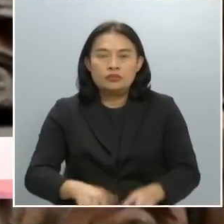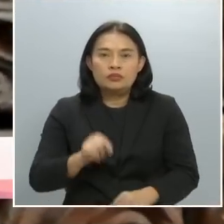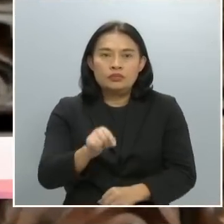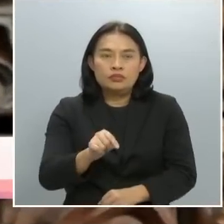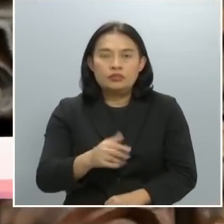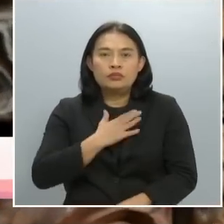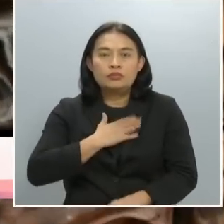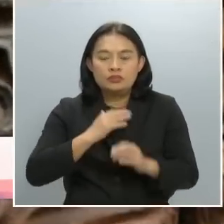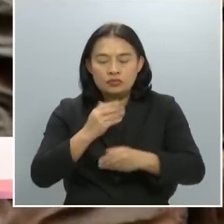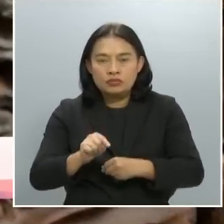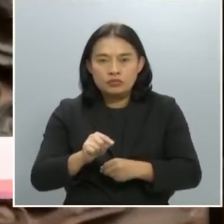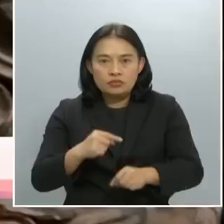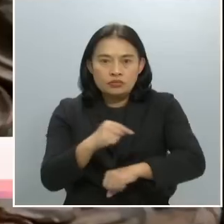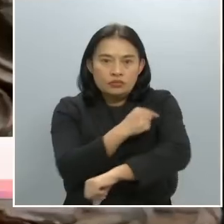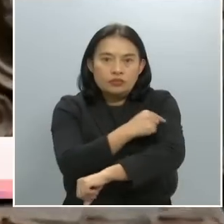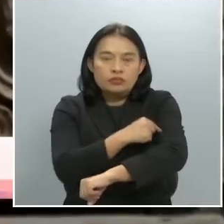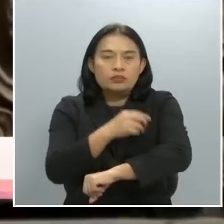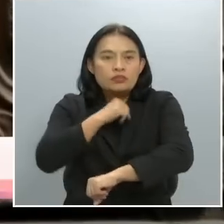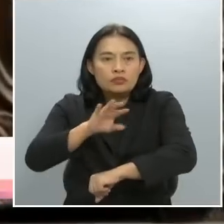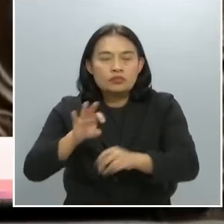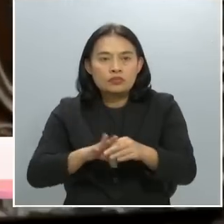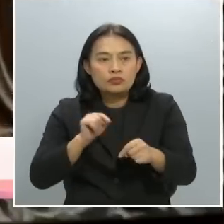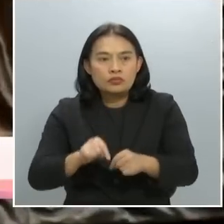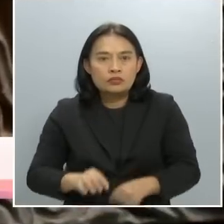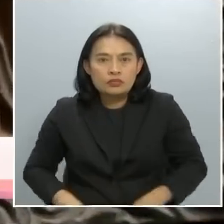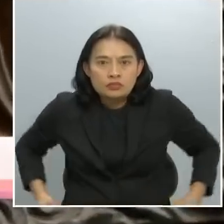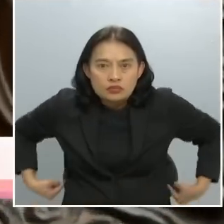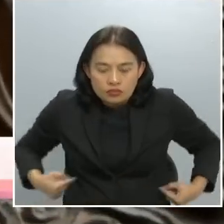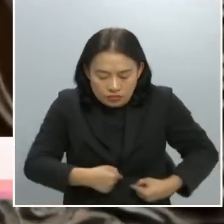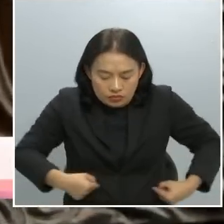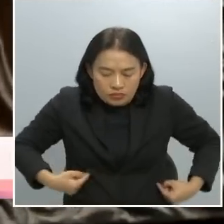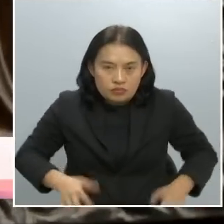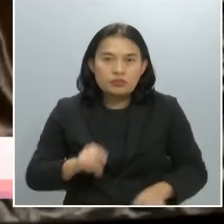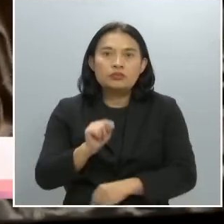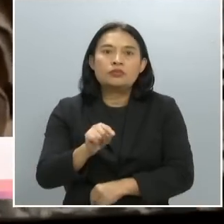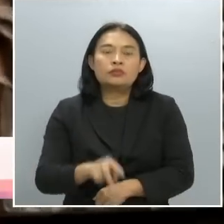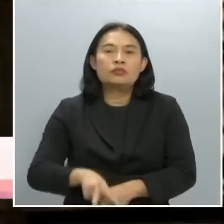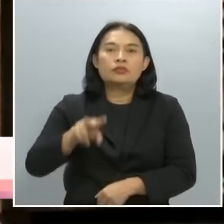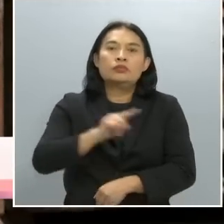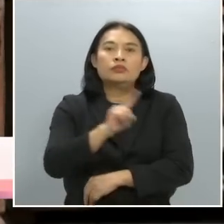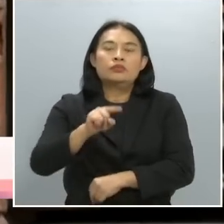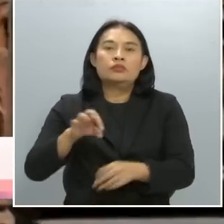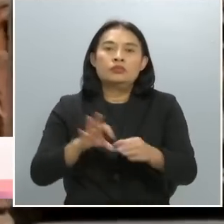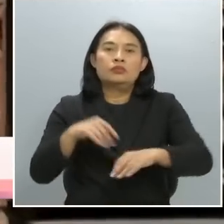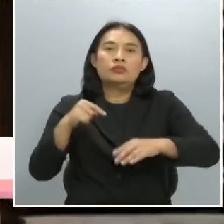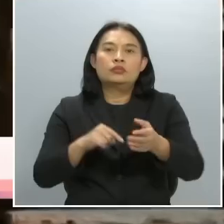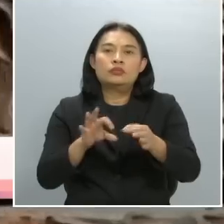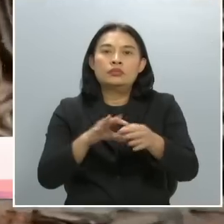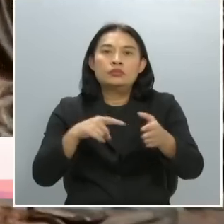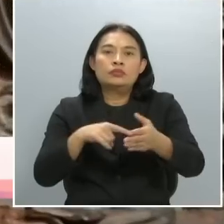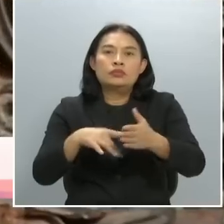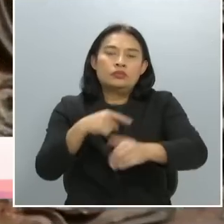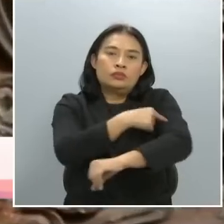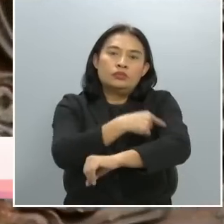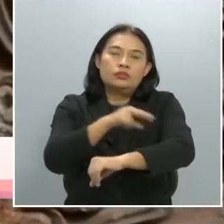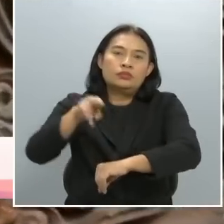ขาพอไว้ใจเขามากขึ้นหนูก็เลยให้เขาสักใต้ร่มผ้าค่ะพอวันสักก็เลยเอาแฟนไปเป็นเพื่อนด้วยแต่ทีนี้พอเข้าไปในร้านแล้ว